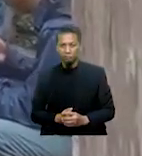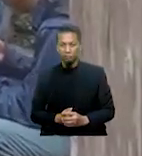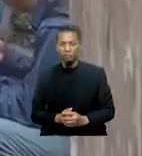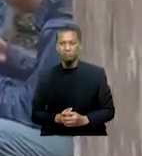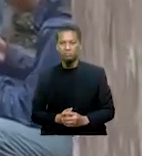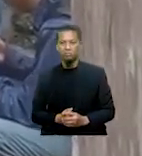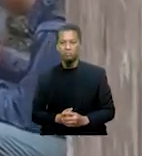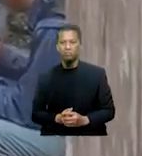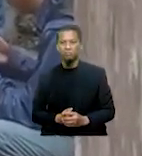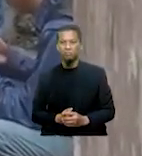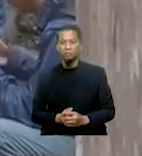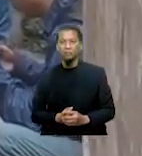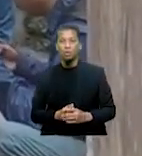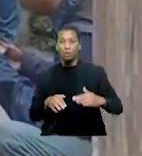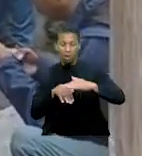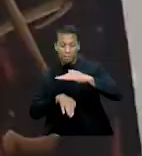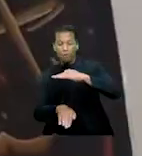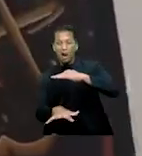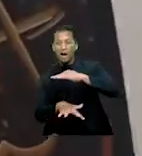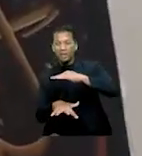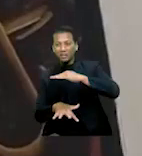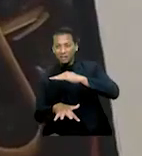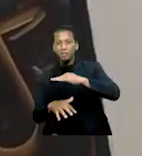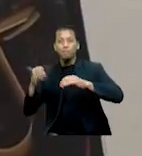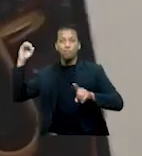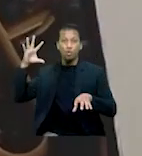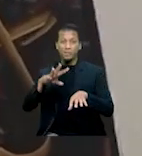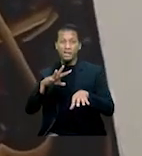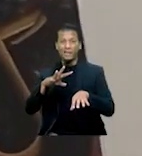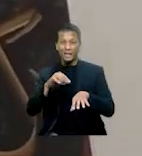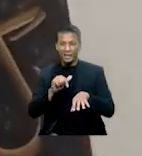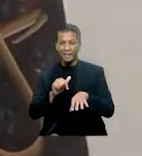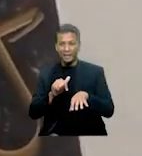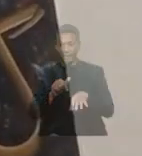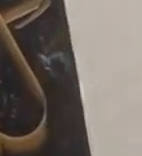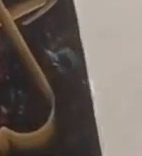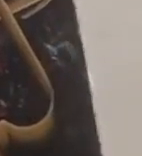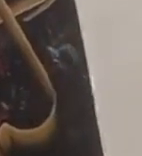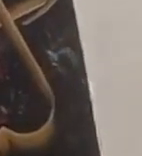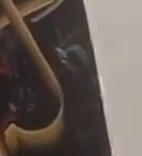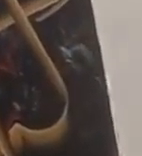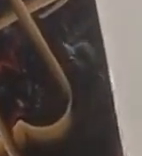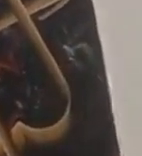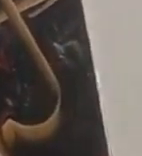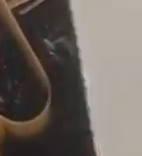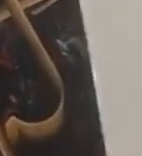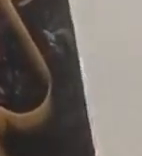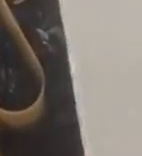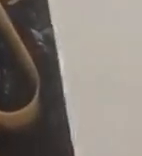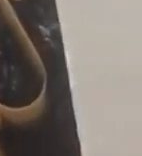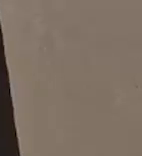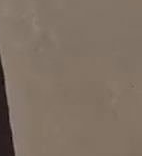Seperti inilah ruang bawah tanah di Pondok Hidayatul Hikmah di Kelurahan Lempong Sari, Gajah Mungkur, Kota Semarang. Di lokasi